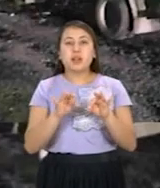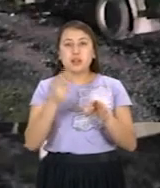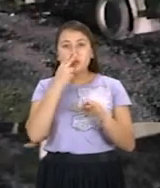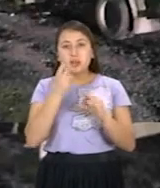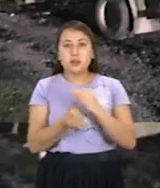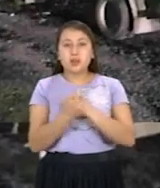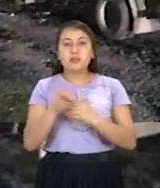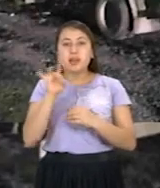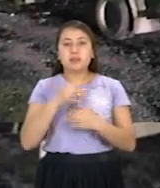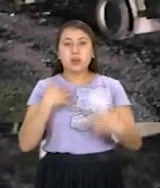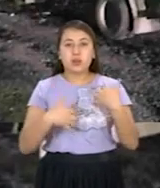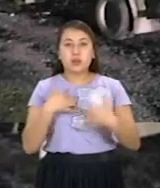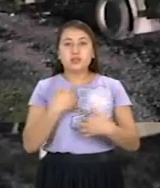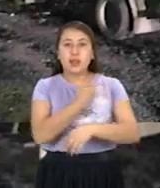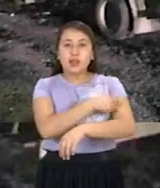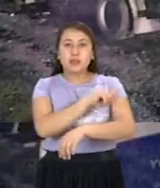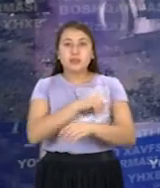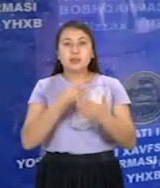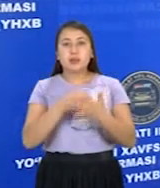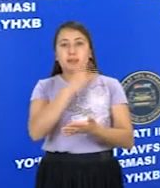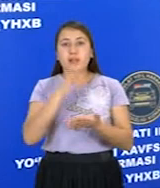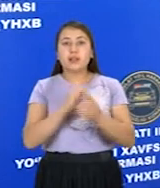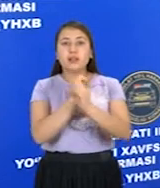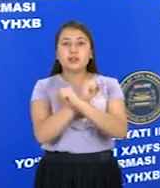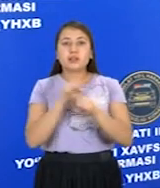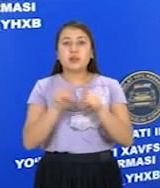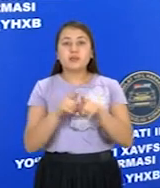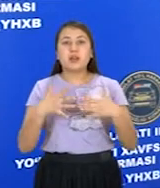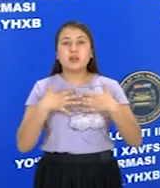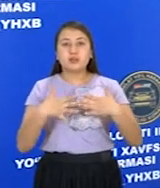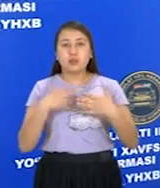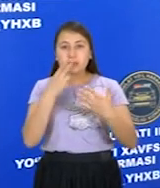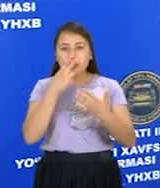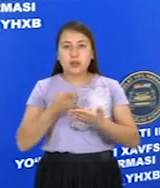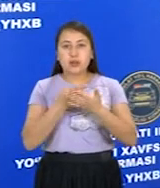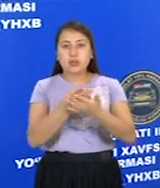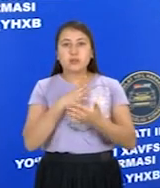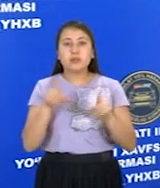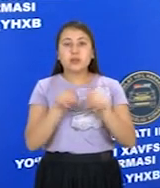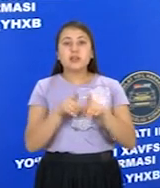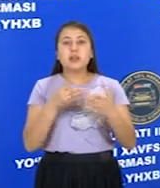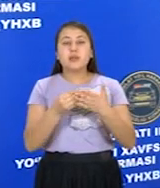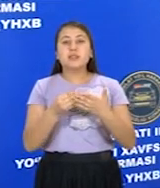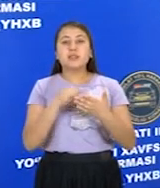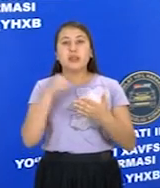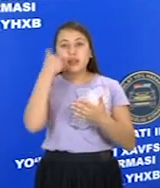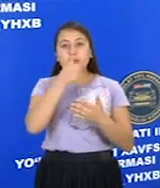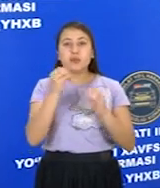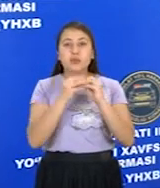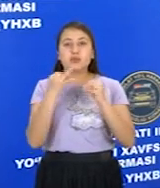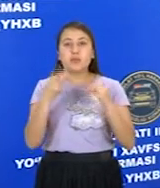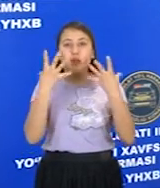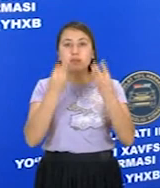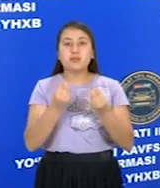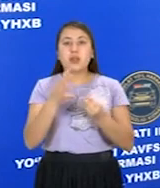tan jarohatlari bilan Respublika shoshilinch tibbiy yordam ilmiy markazi Jizzax filialining jonlantirish bo'limiga yotqizilgan. Xuddi shuningdek, joriy yilning